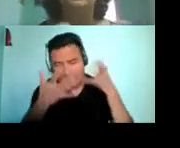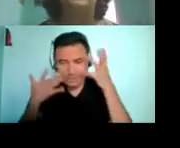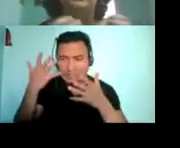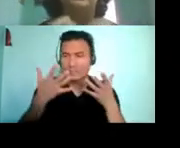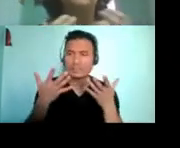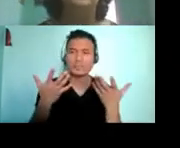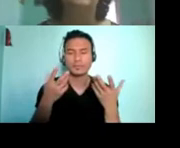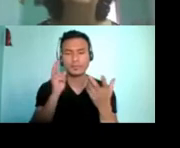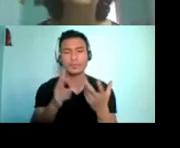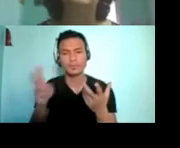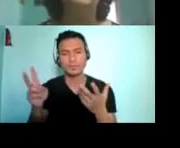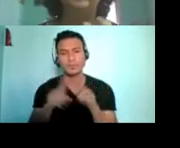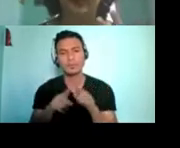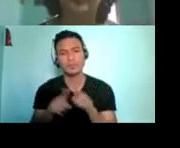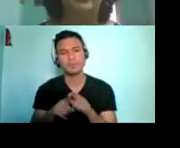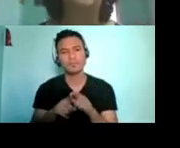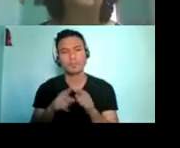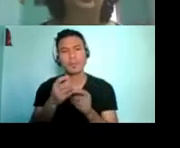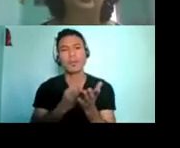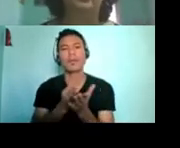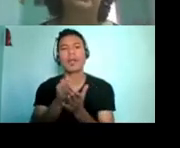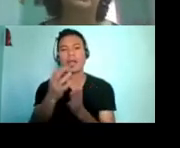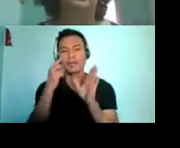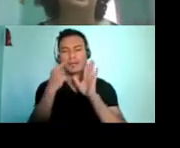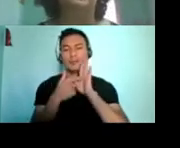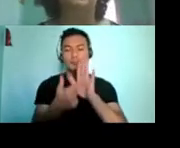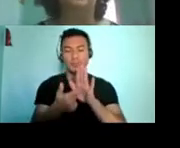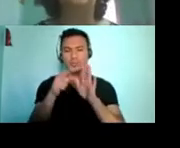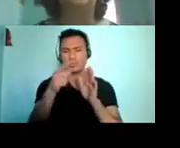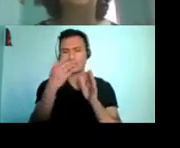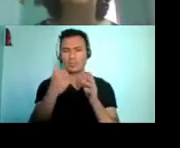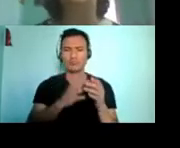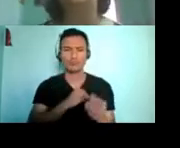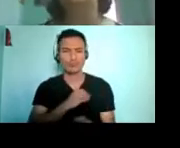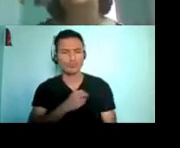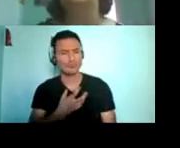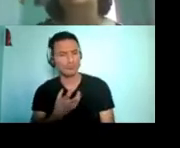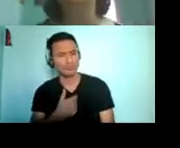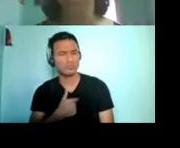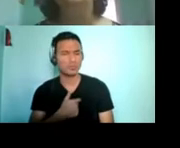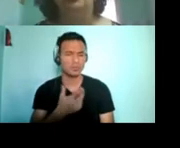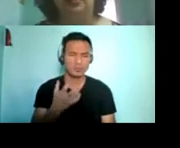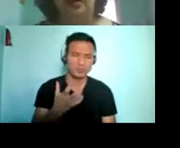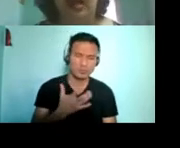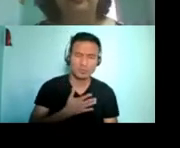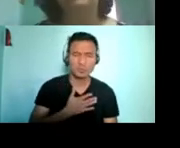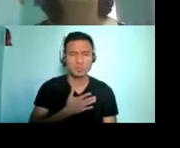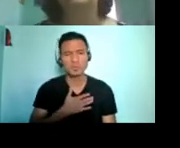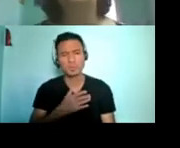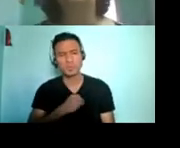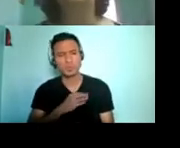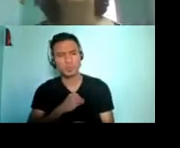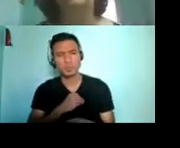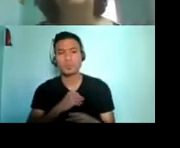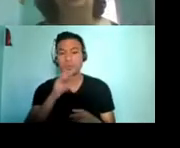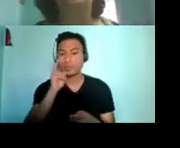यस्तो खालका उसले चाहिँ व्यवहारहरू देखाउने त्यसै गरेर एकदमै मुटु दुख्यो जुन हाम्रो हार्ट एट्याक आउँदाखेरि